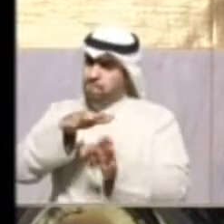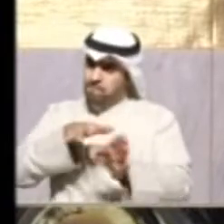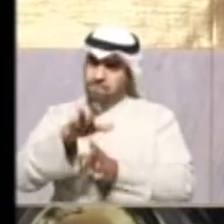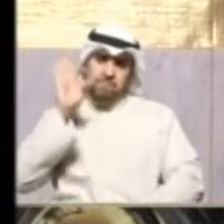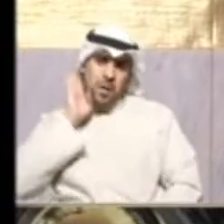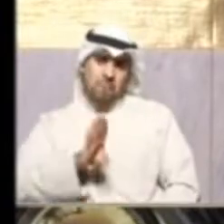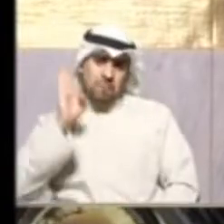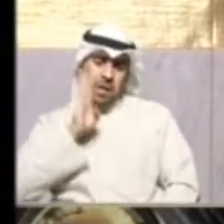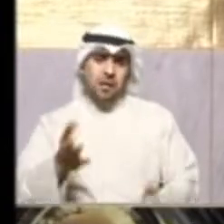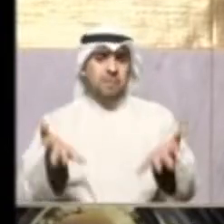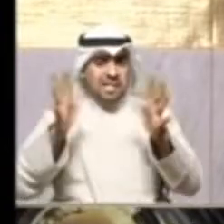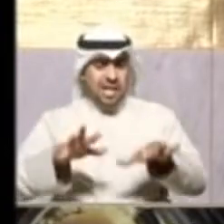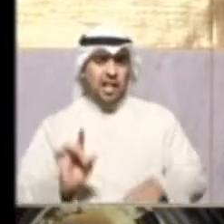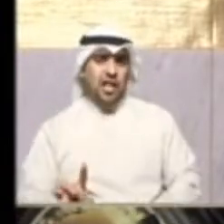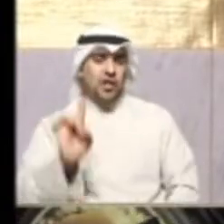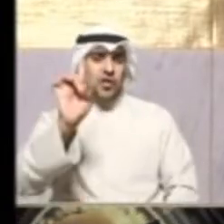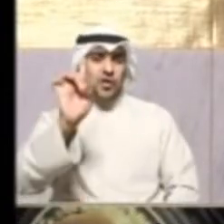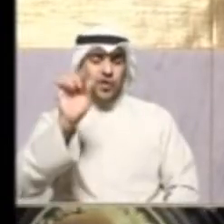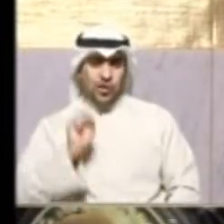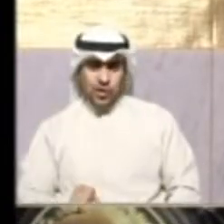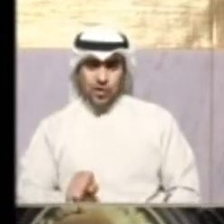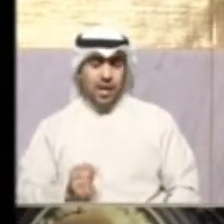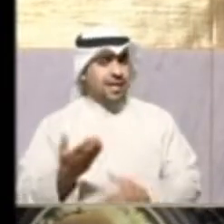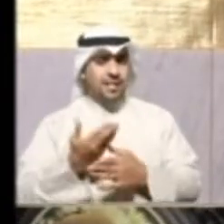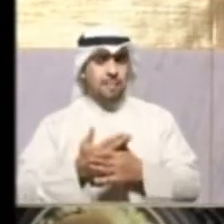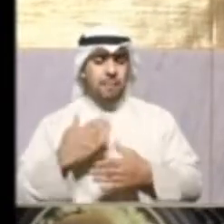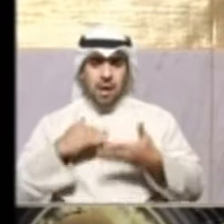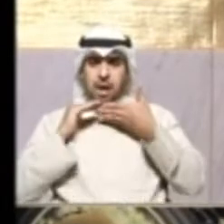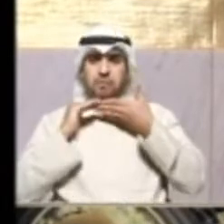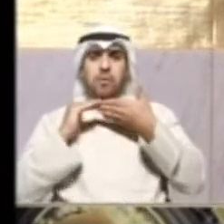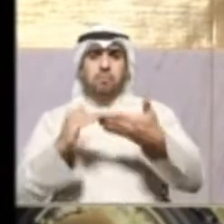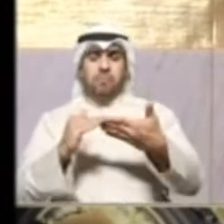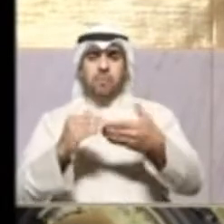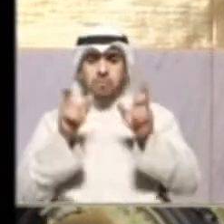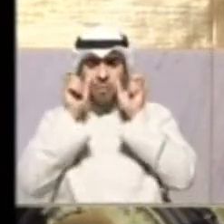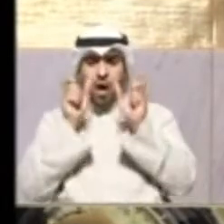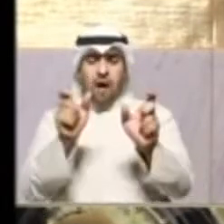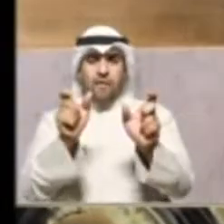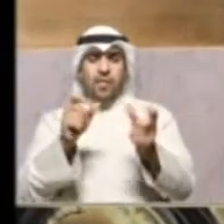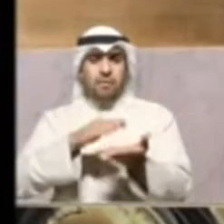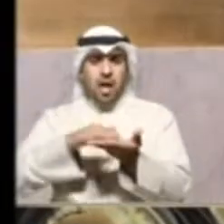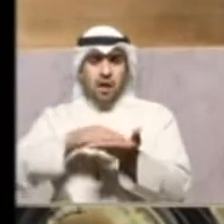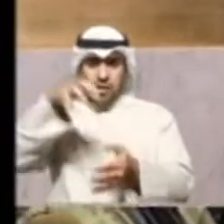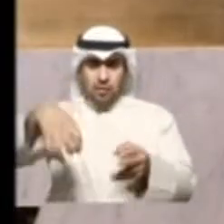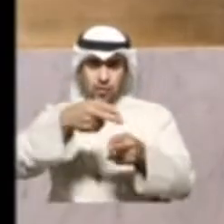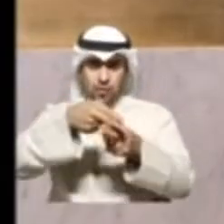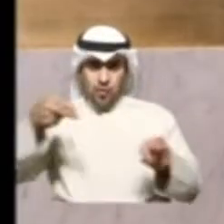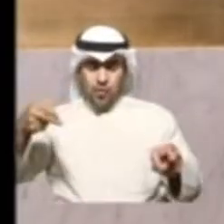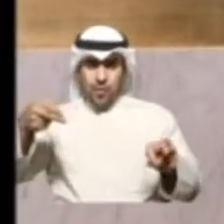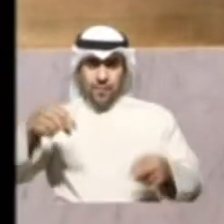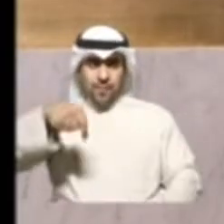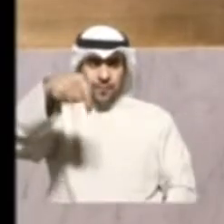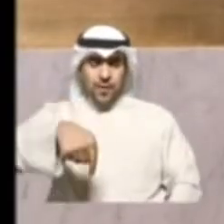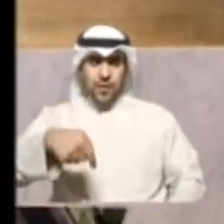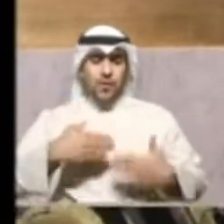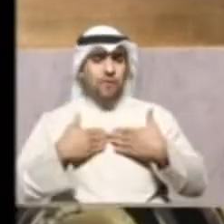لخدمة بلدنا وخدمة والدنا صاحب السمو أمير البلاد الشيخ صباح الأحمد الجابر صباح. وايد مشكورين ليش عطيتونا